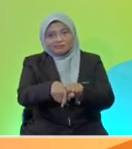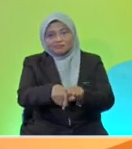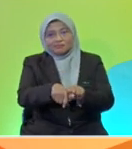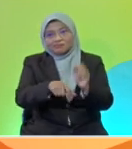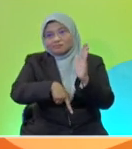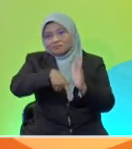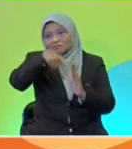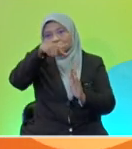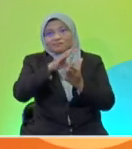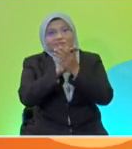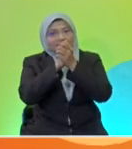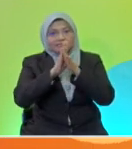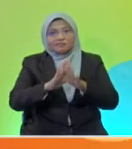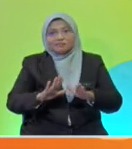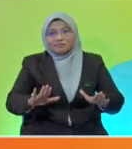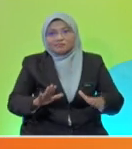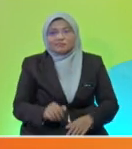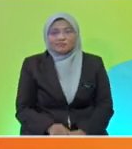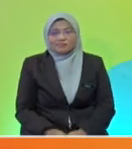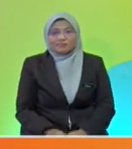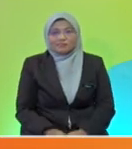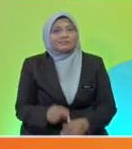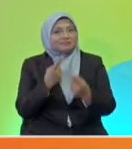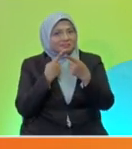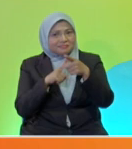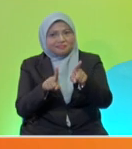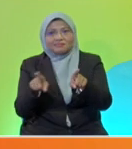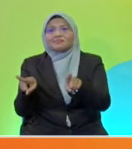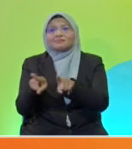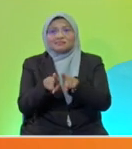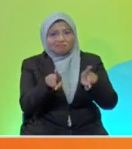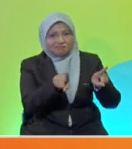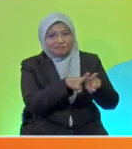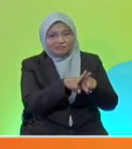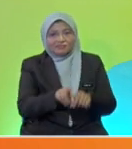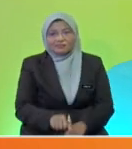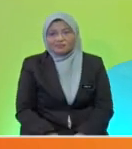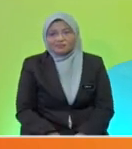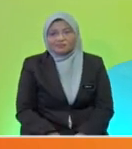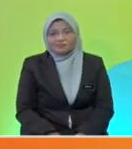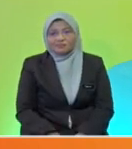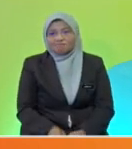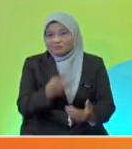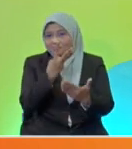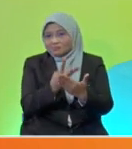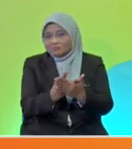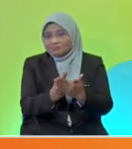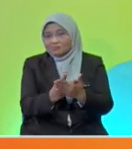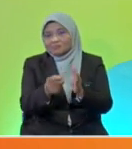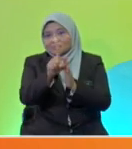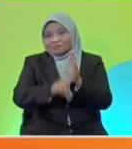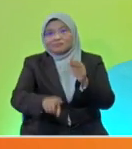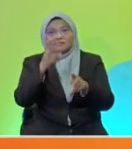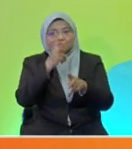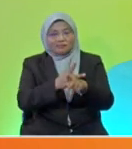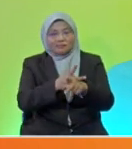betul jadi tak ada jawaban lain lah kalau untuk duit atau uang Itu disimpan di bank supaya selamat